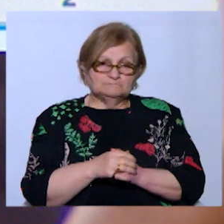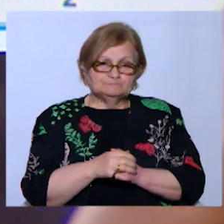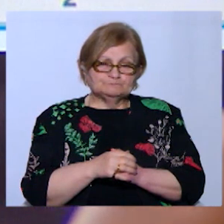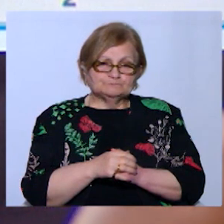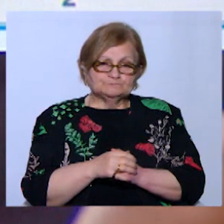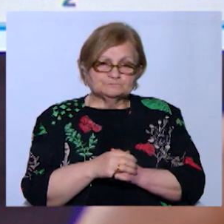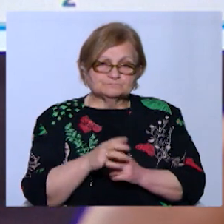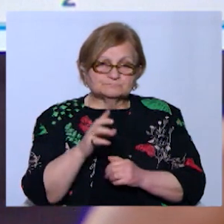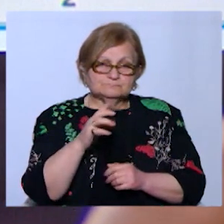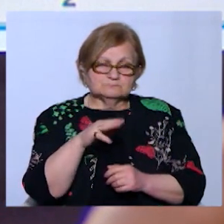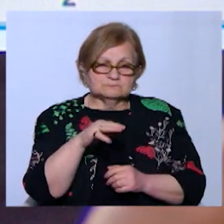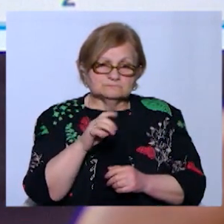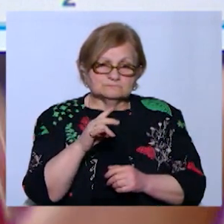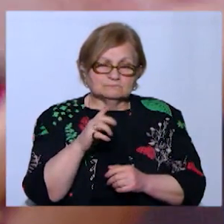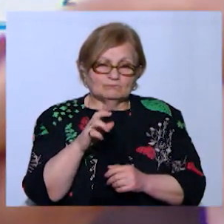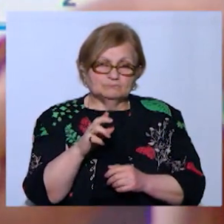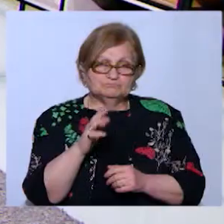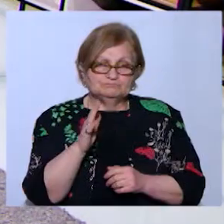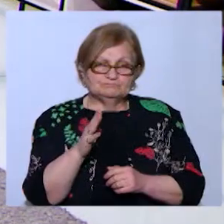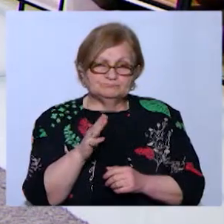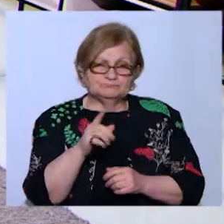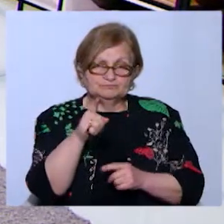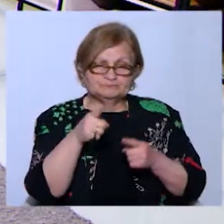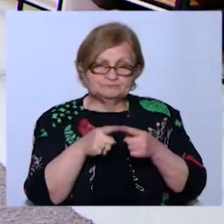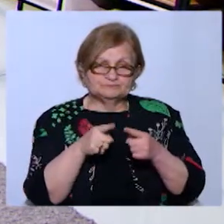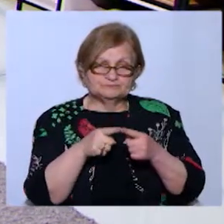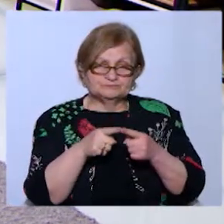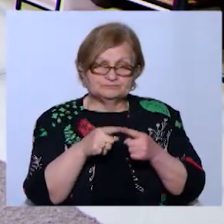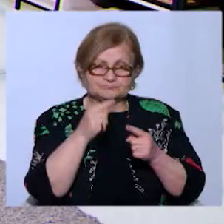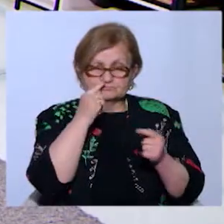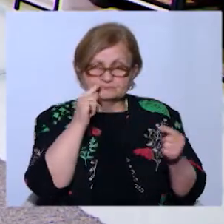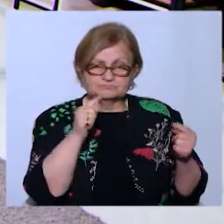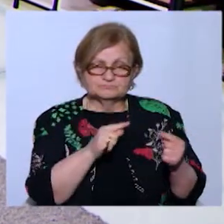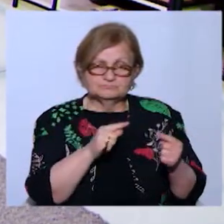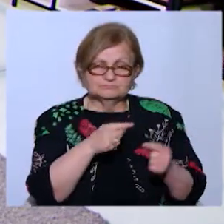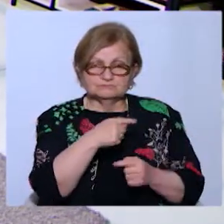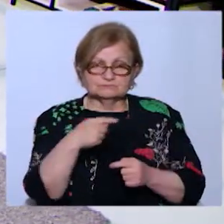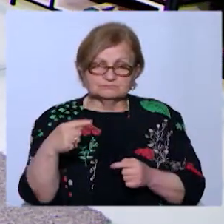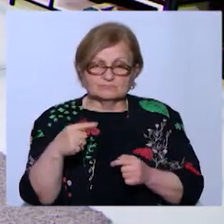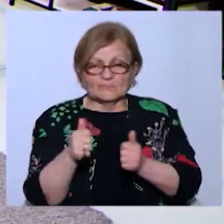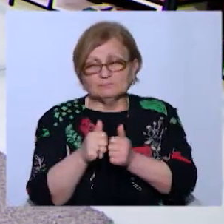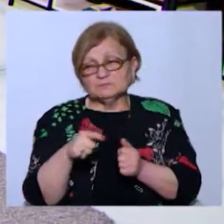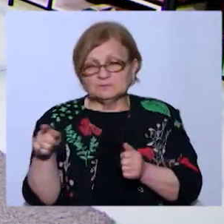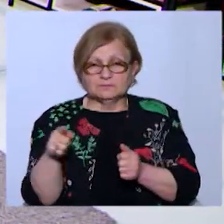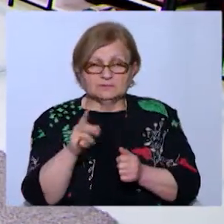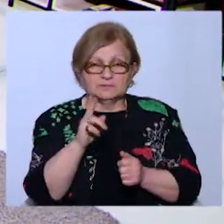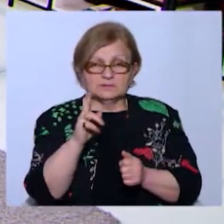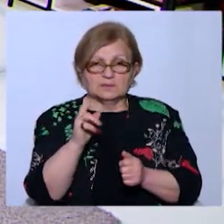ტანგენსი ბეტა იქნება. აი ამ კუთხის მოპირდაპირე კათეტის შეფარდებული მიმდებარე კათეტთან.